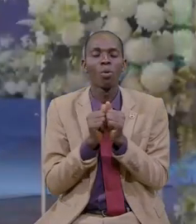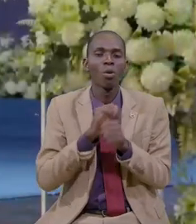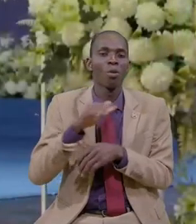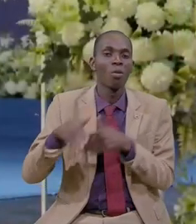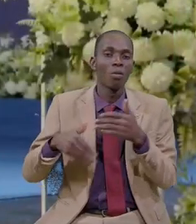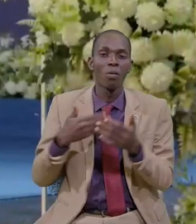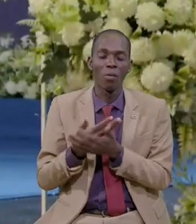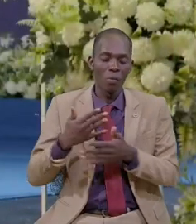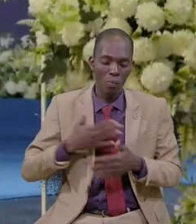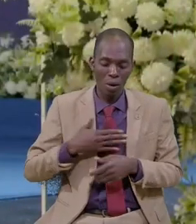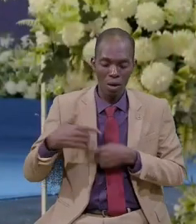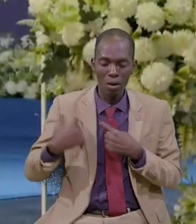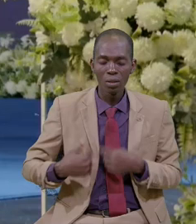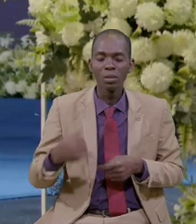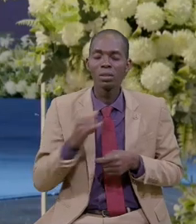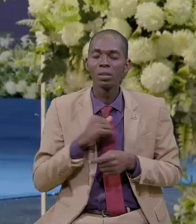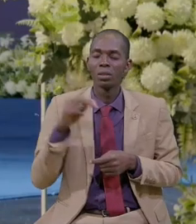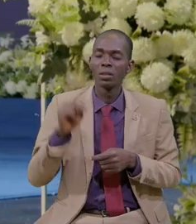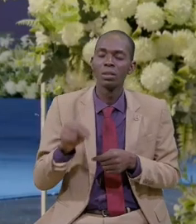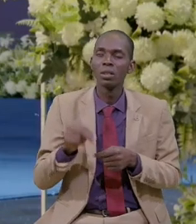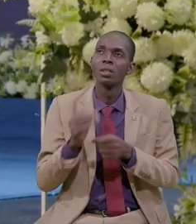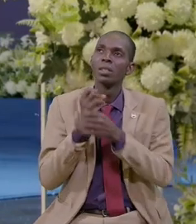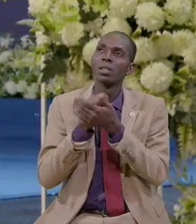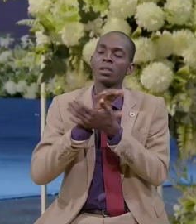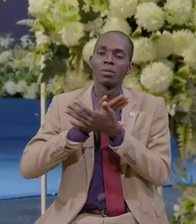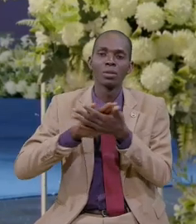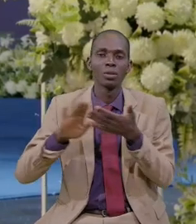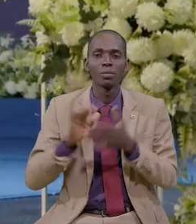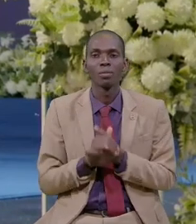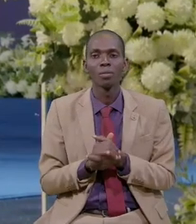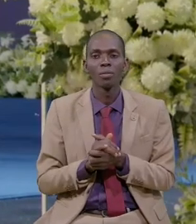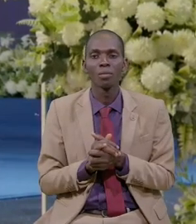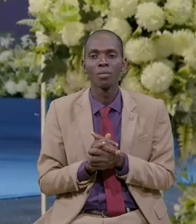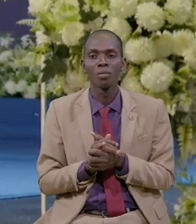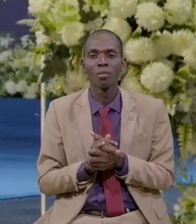cœur. J'avais besoin de la sanctification.